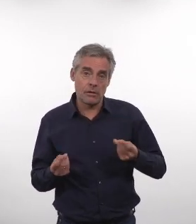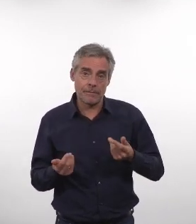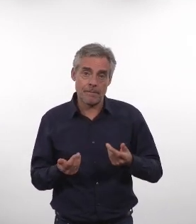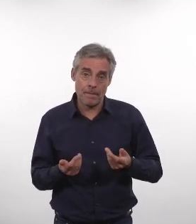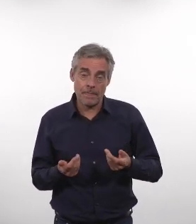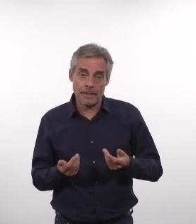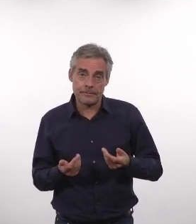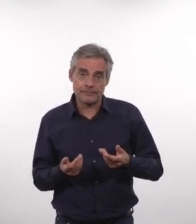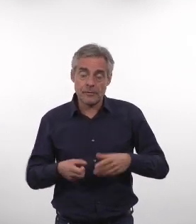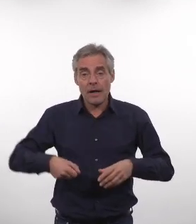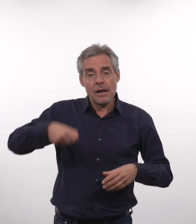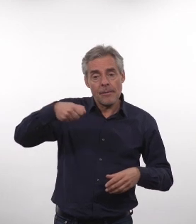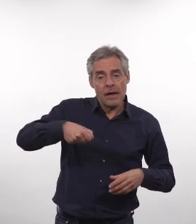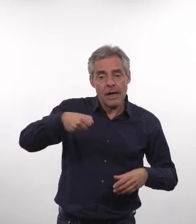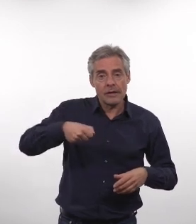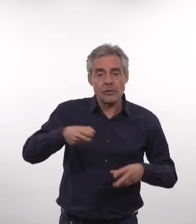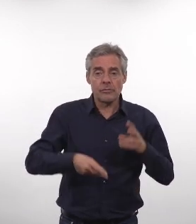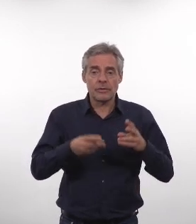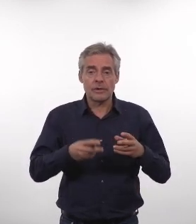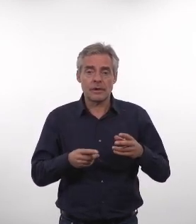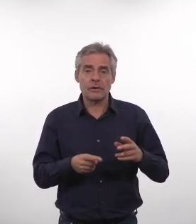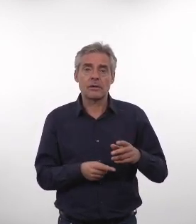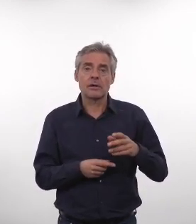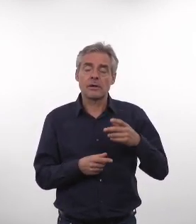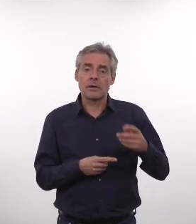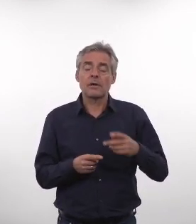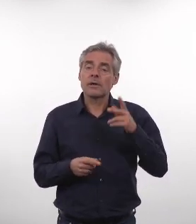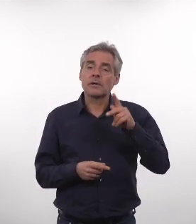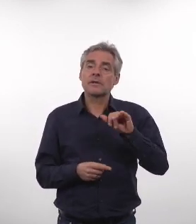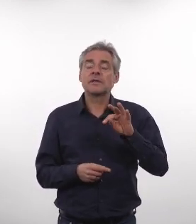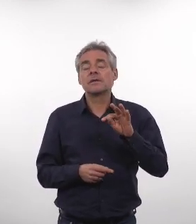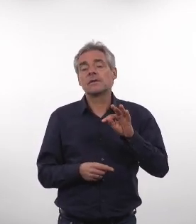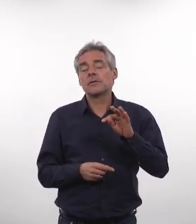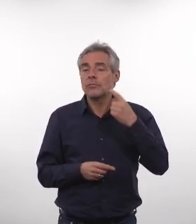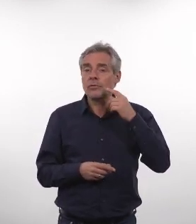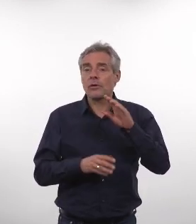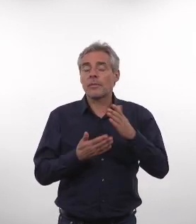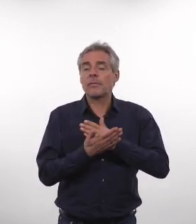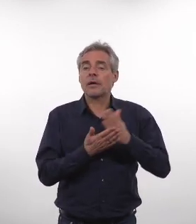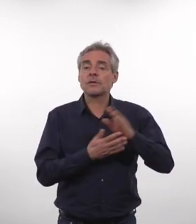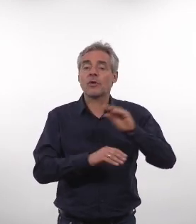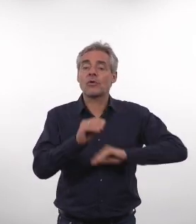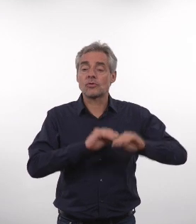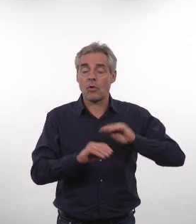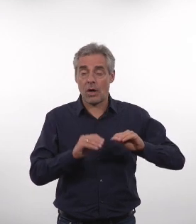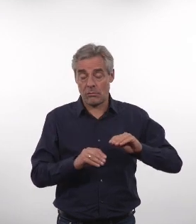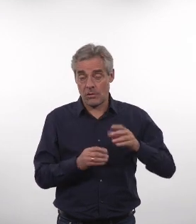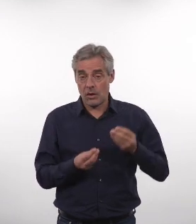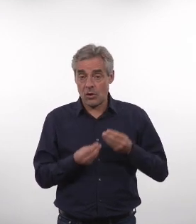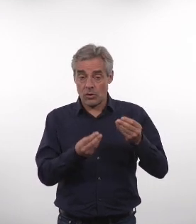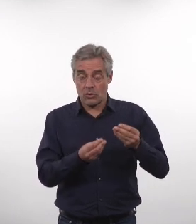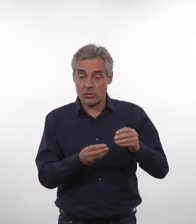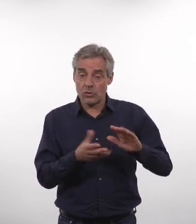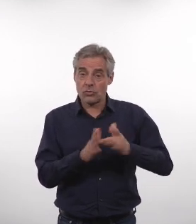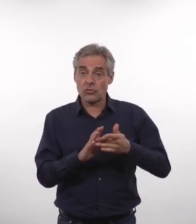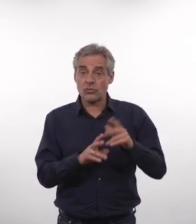de mallettes comme la mallette CAPAS, qui est donc le kit d'accès et de préparation aux soins somatiques, qui en fait va regrouper ces outils